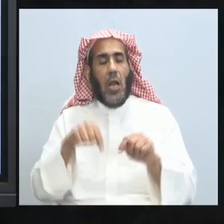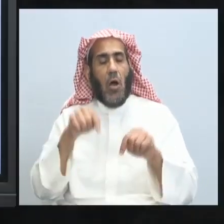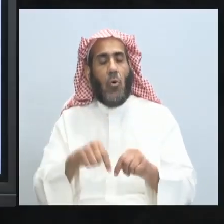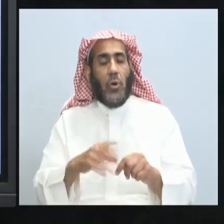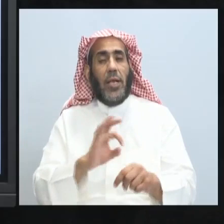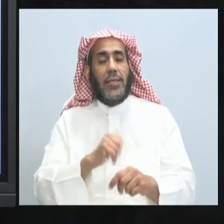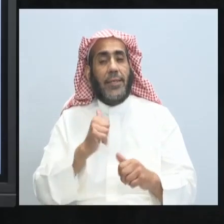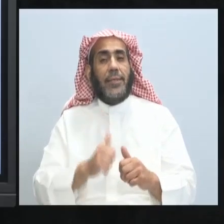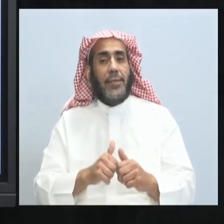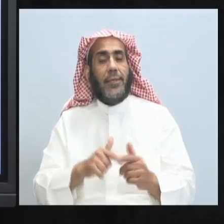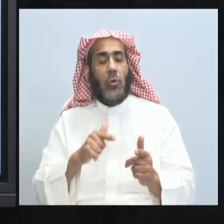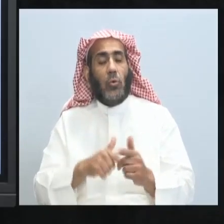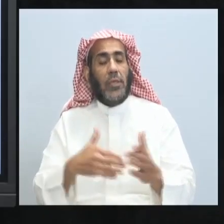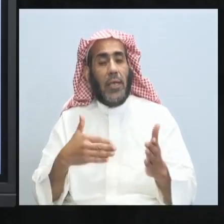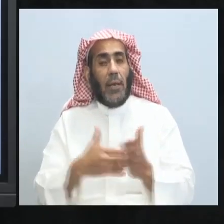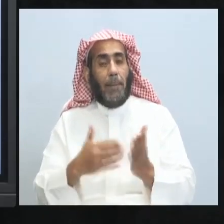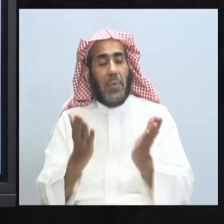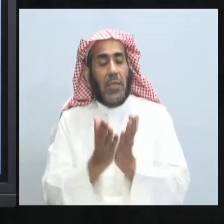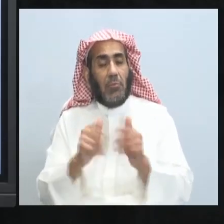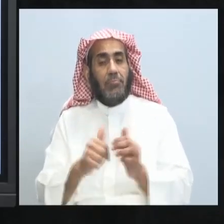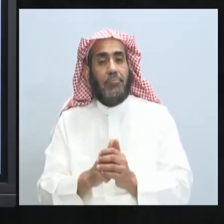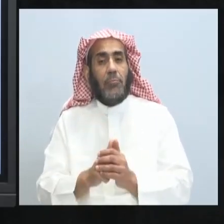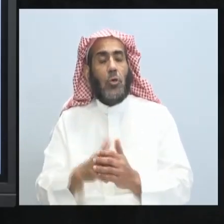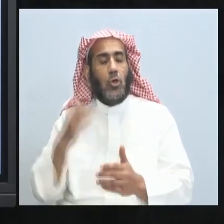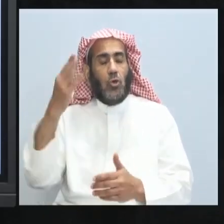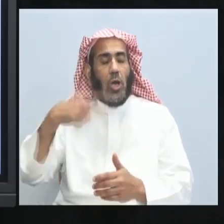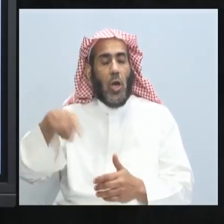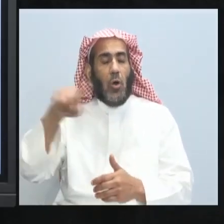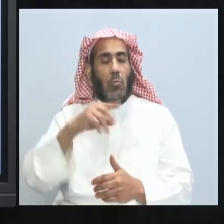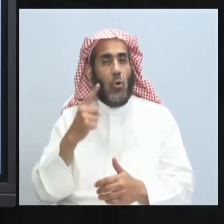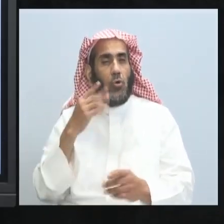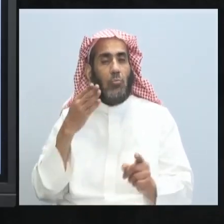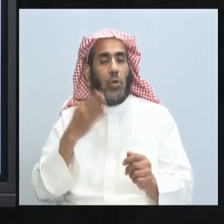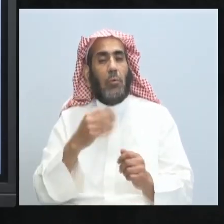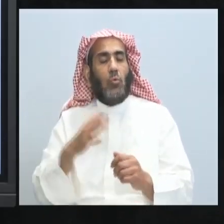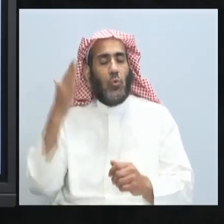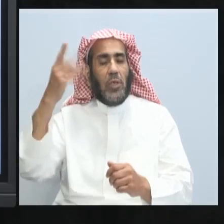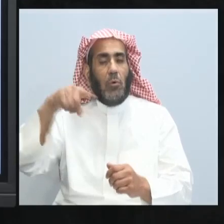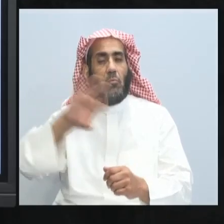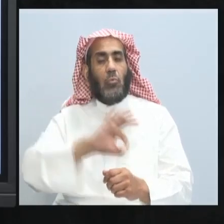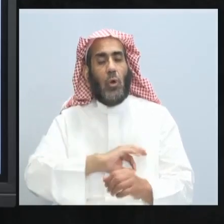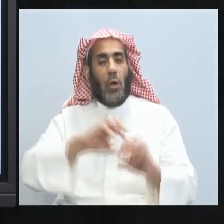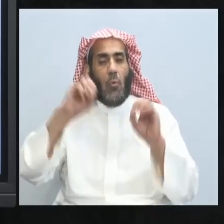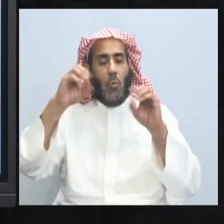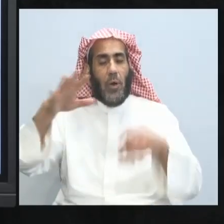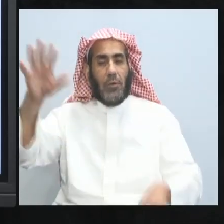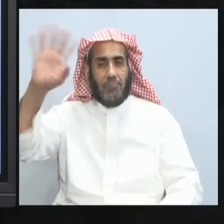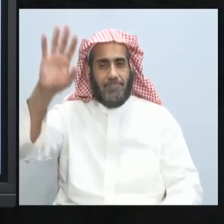اعزائي الطلاب نكون انتهينا من درسنا لهذا اليوم شكرا لكم لحسن المتابعه والسلام عليكم ورحمه الله